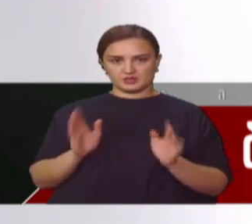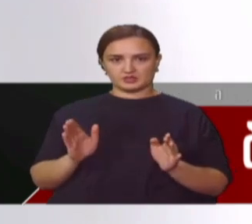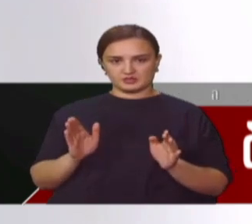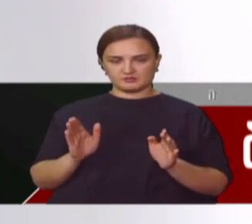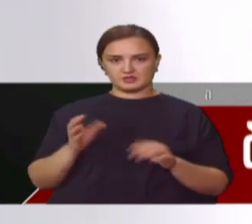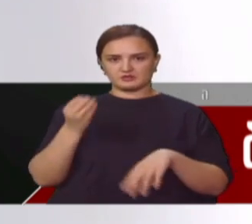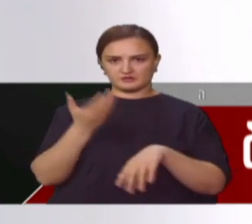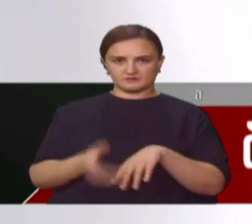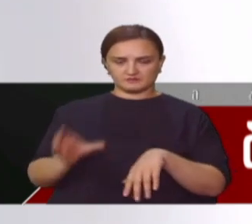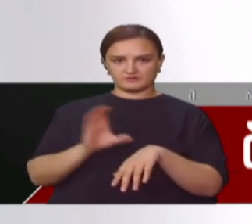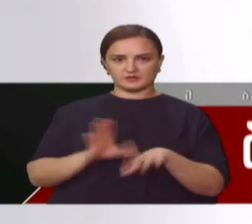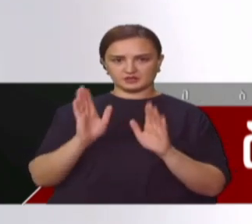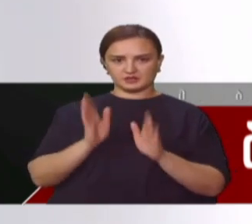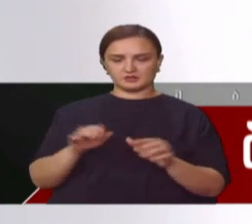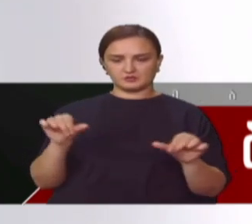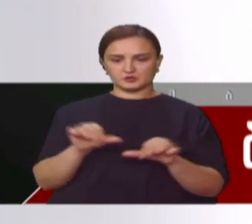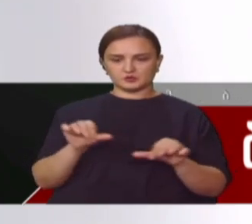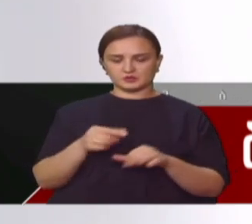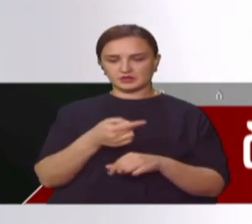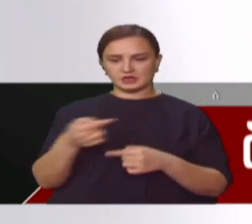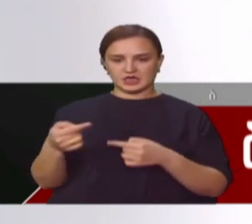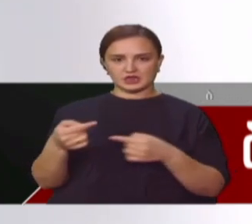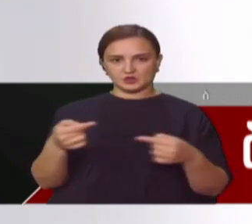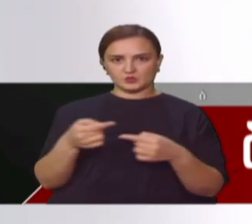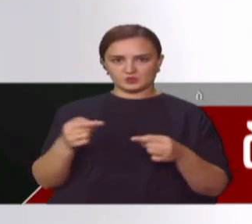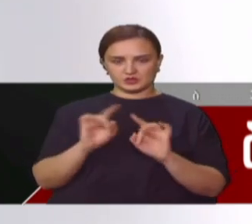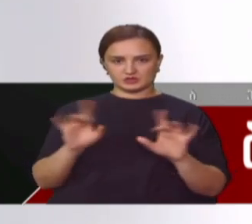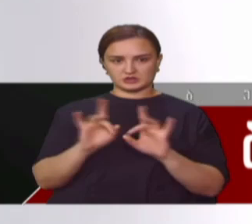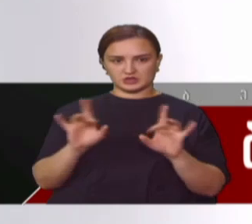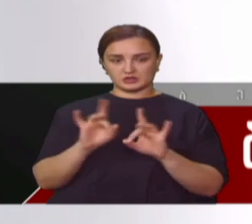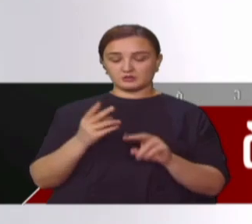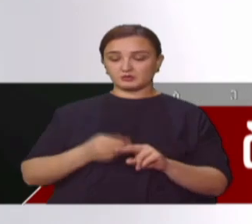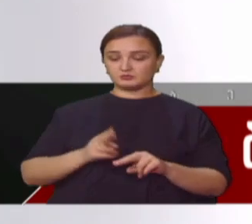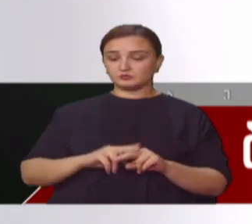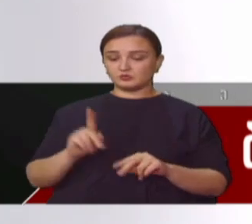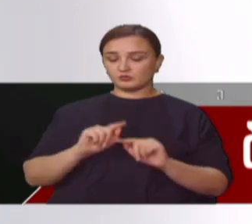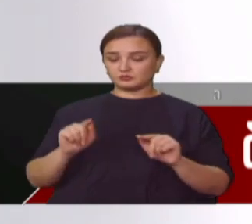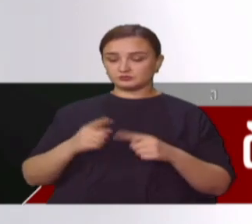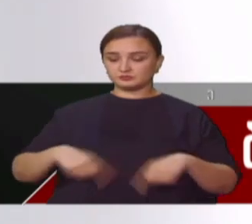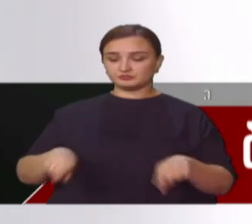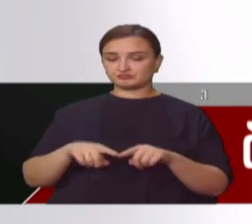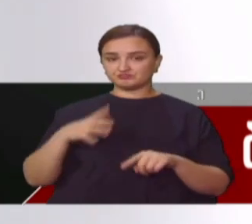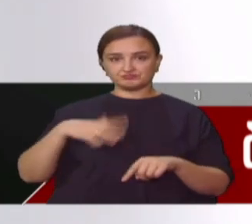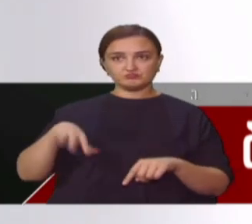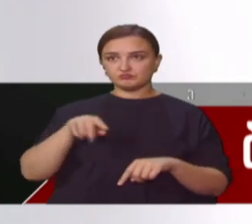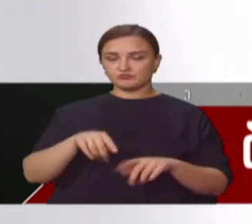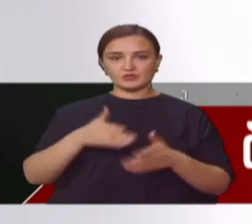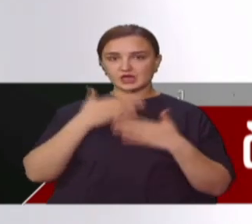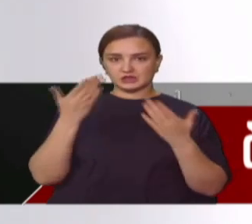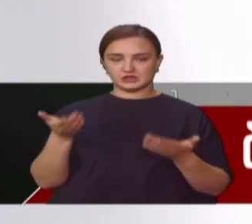უფრო გამძაფრდება ცუდი ნეგატიური განცხადებები. Იმიტომ რომ ოპოზიცია საქართველოში აღარ